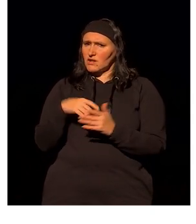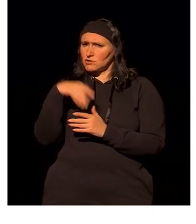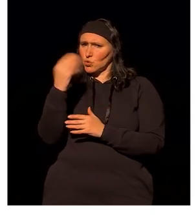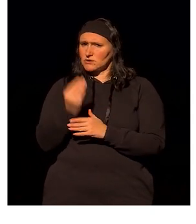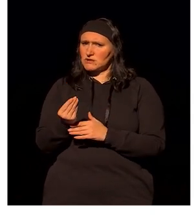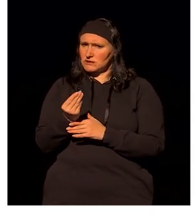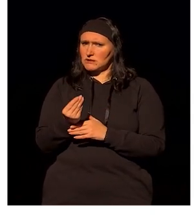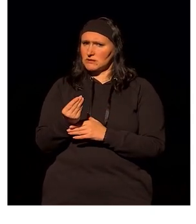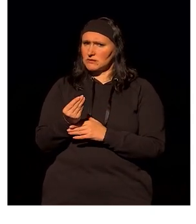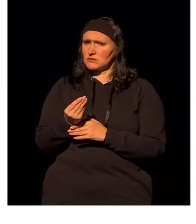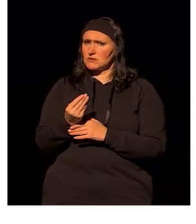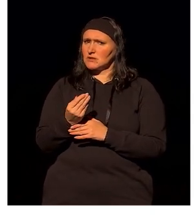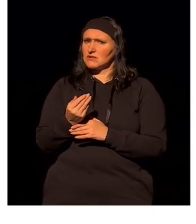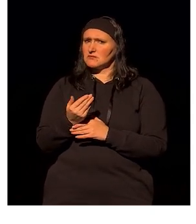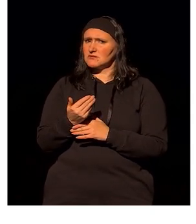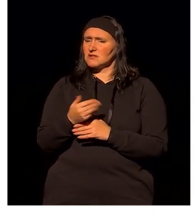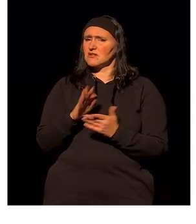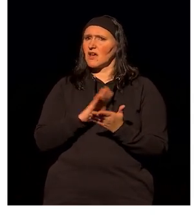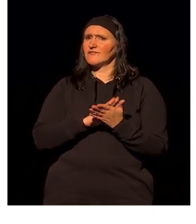nach?